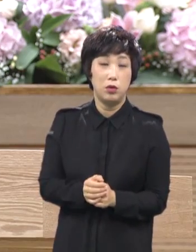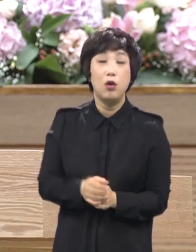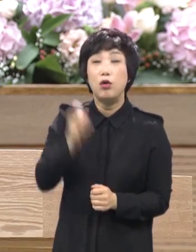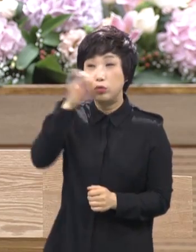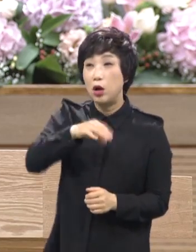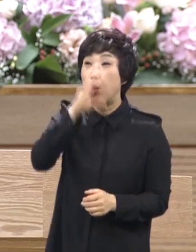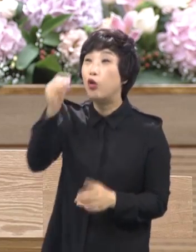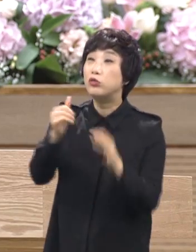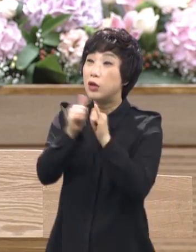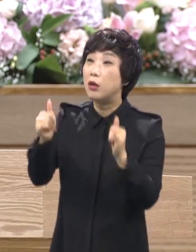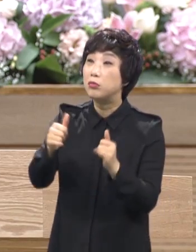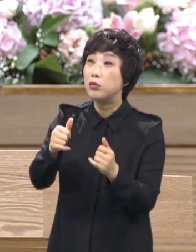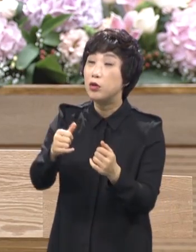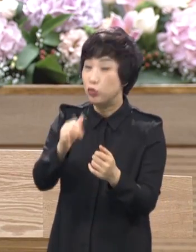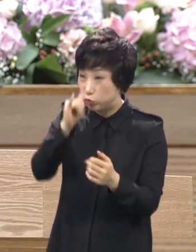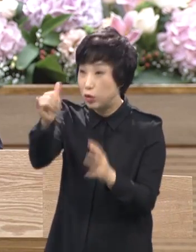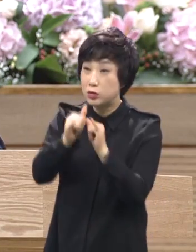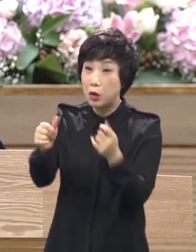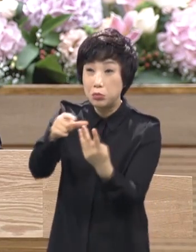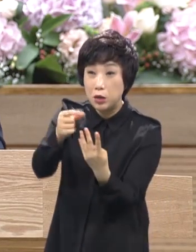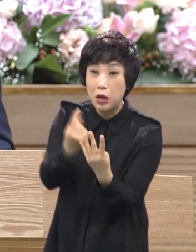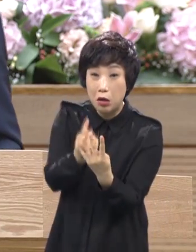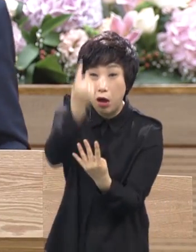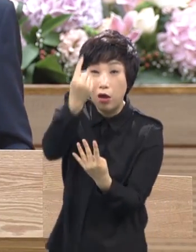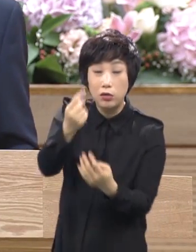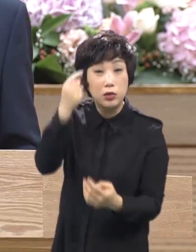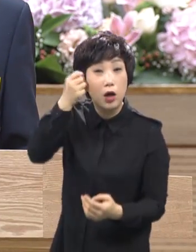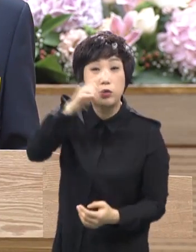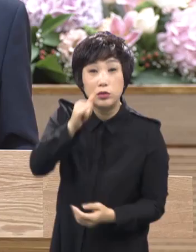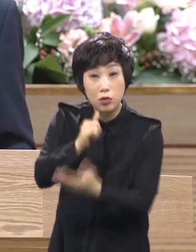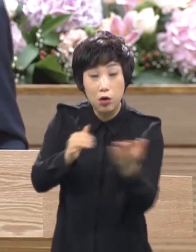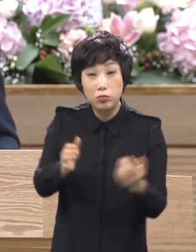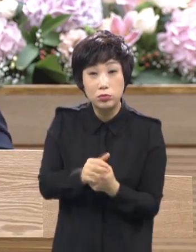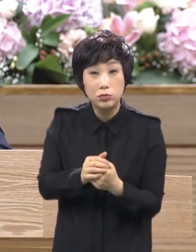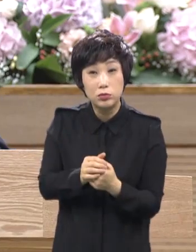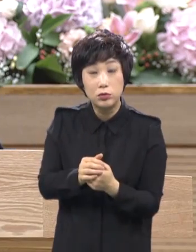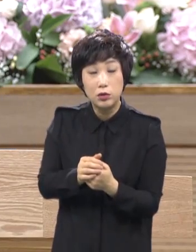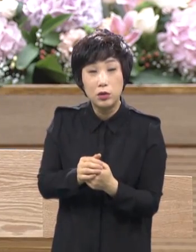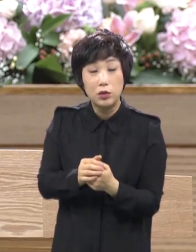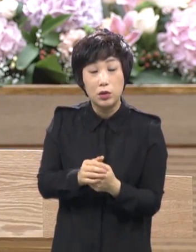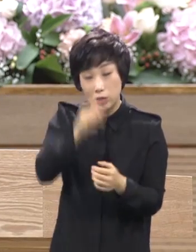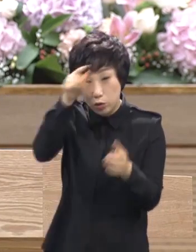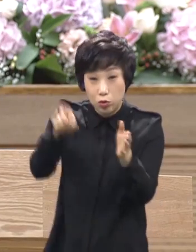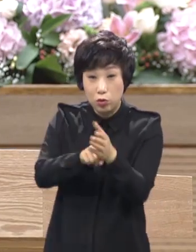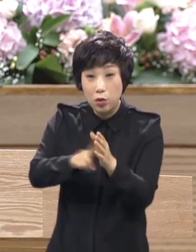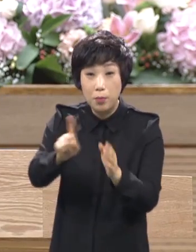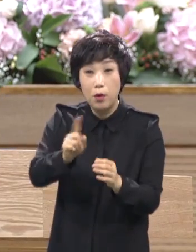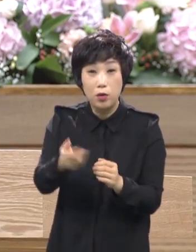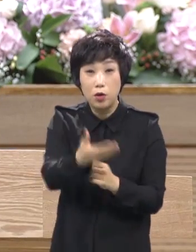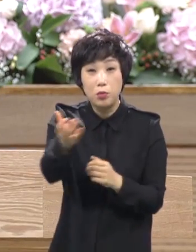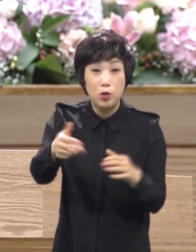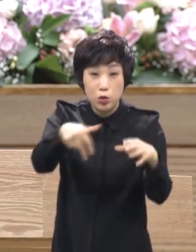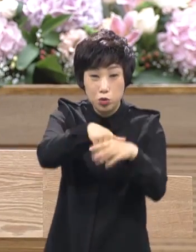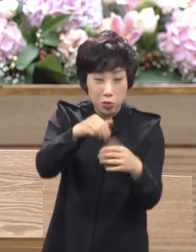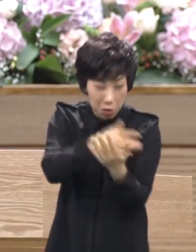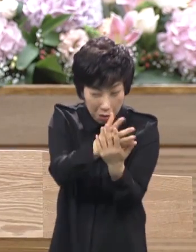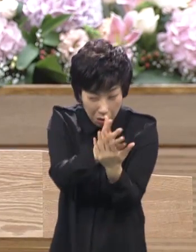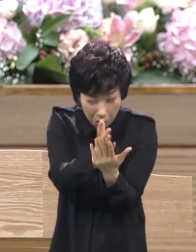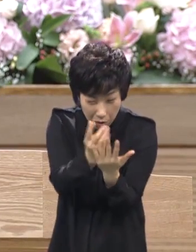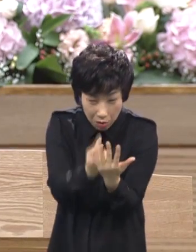성인 중에 하나로 보고 기독교를 종교 여러 종교 중에 하나로 보고